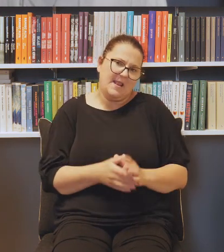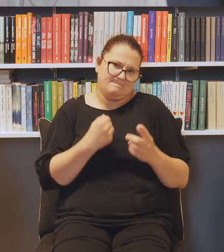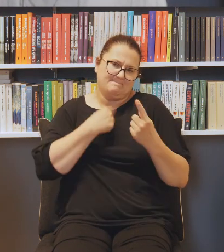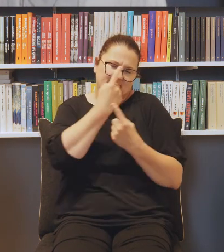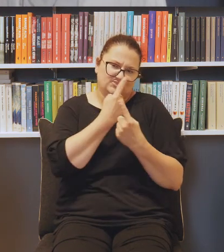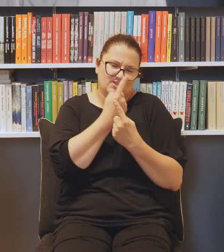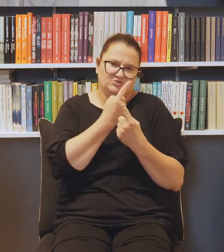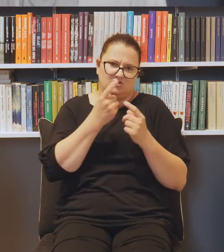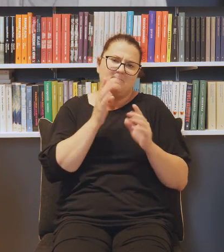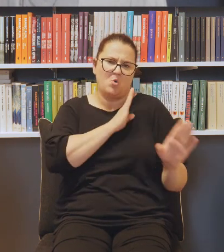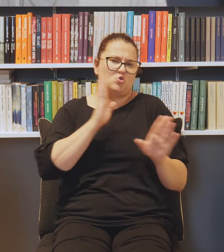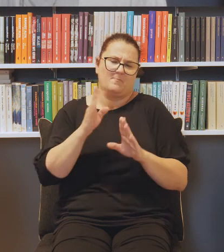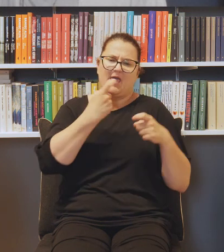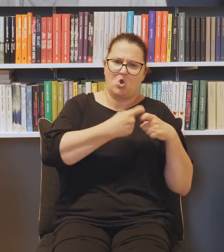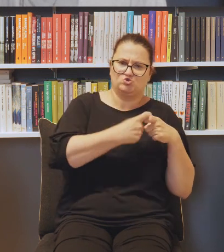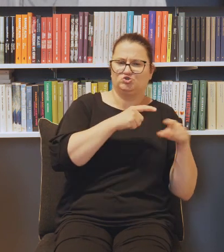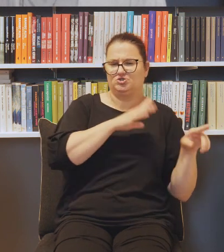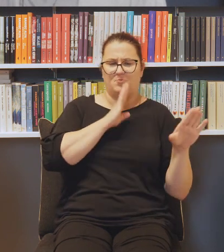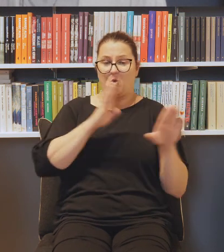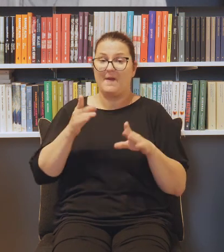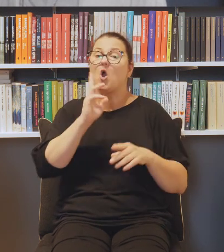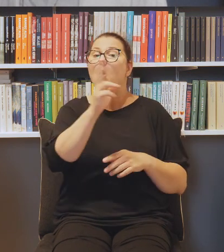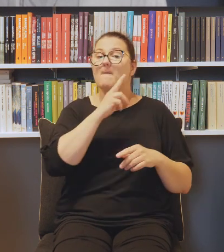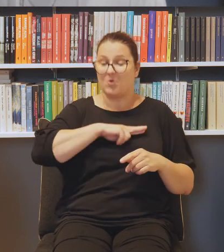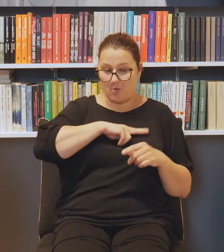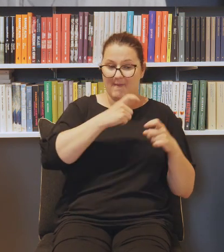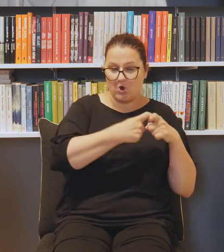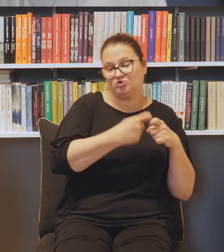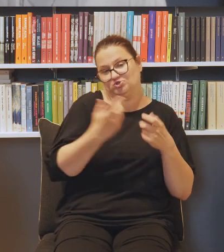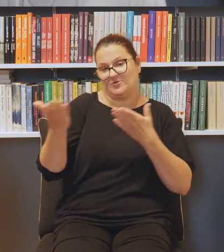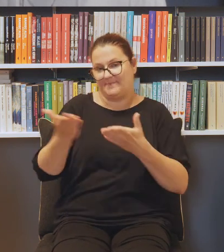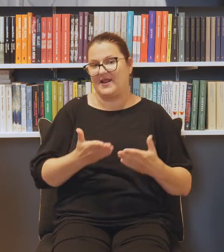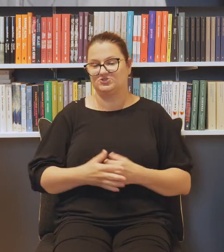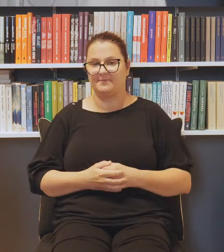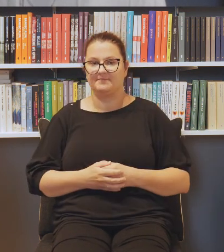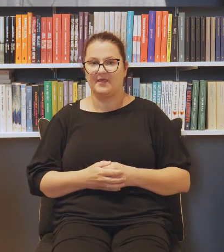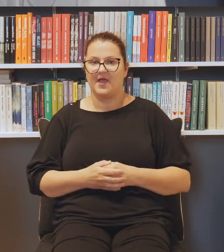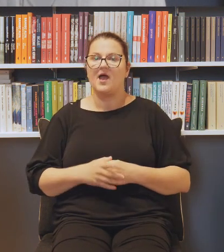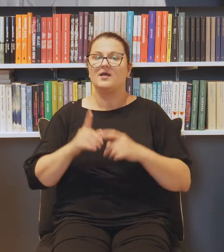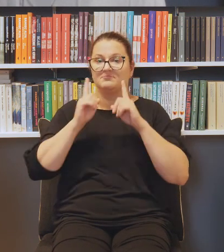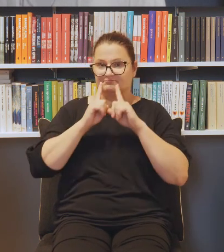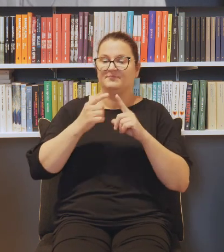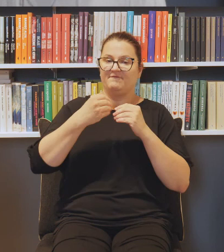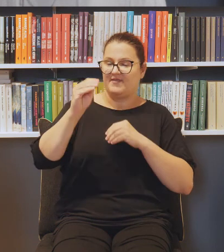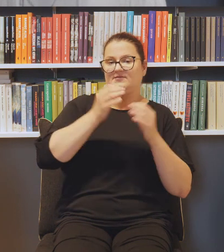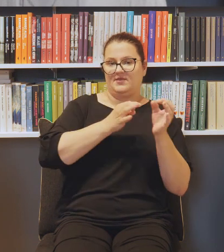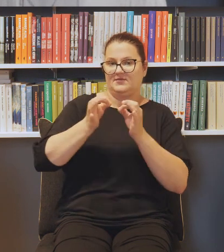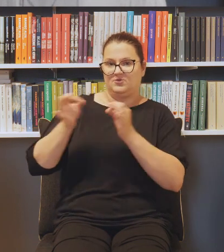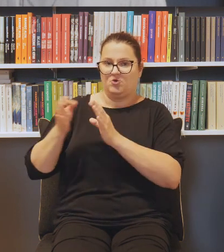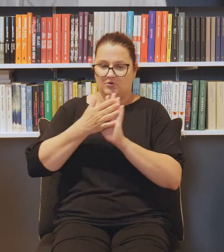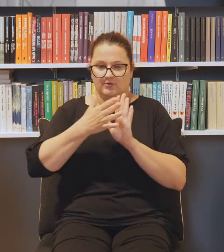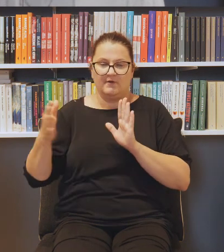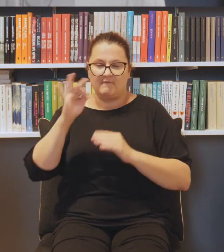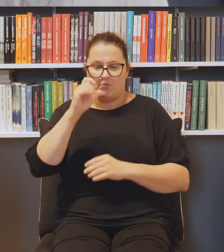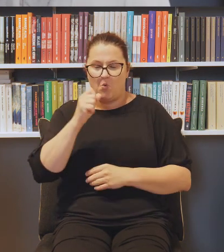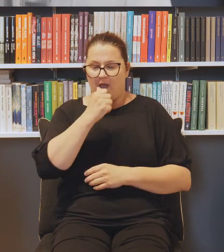że podobna do Kości, więc jak komuś się ta podobała, to zapraszam. Ale więcej, bardziej jest fabularna, to na pewno.